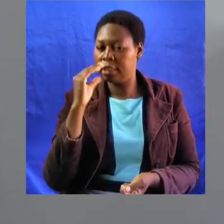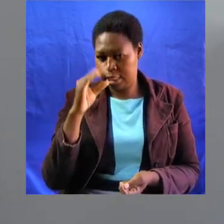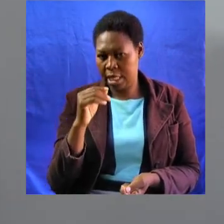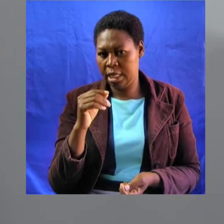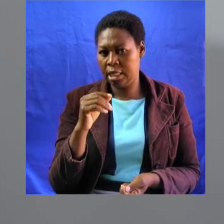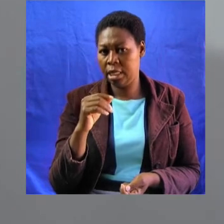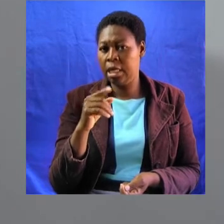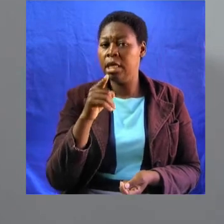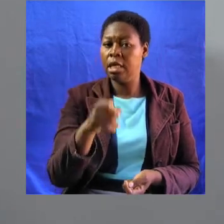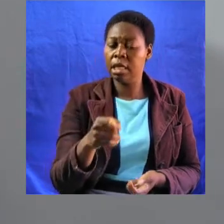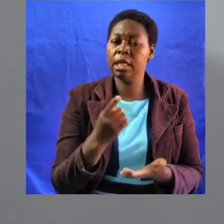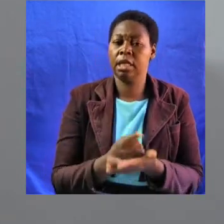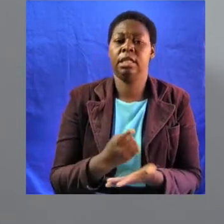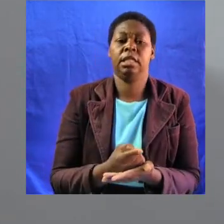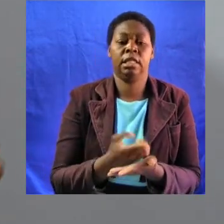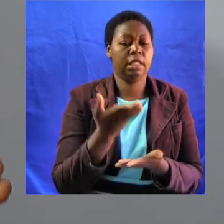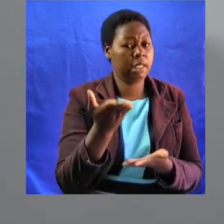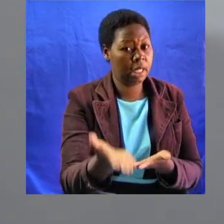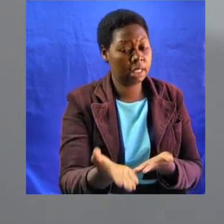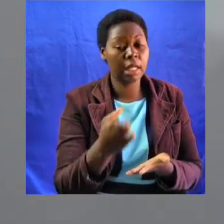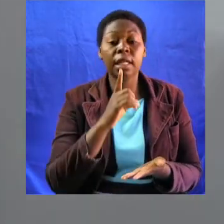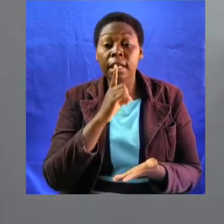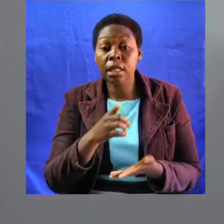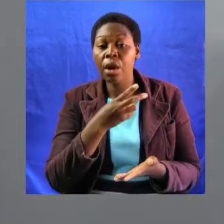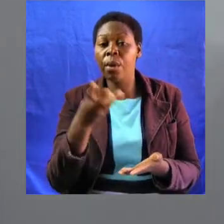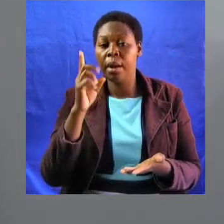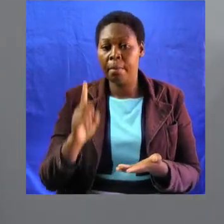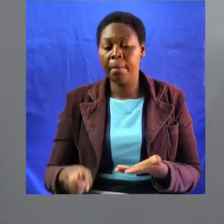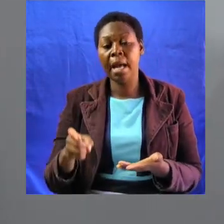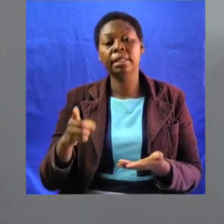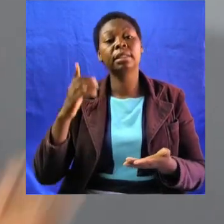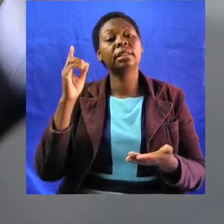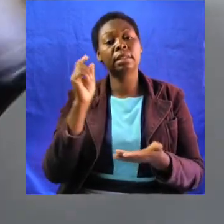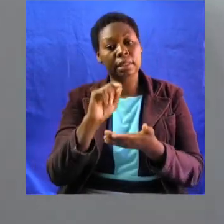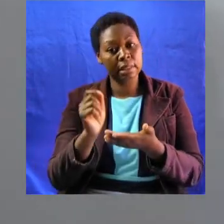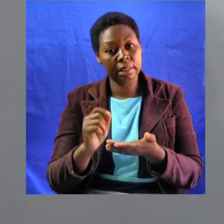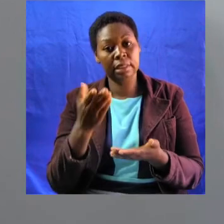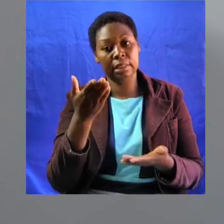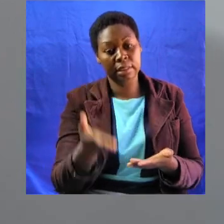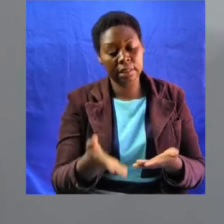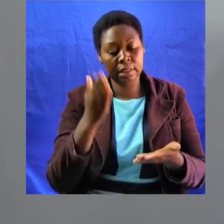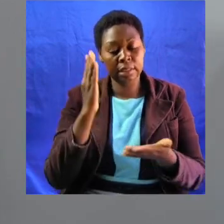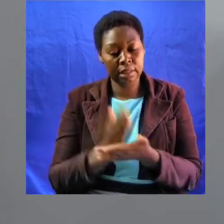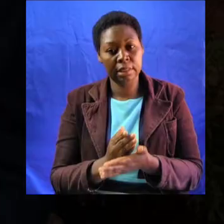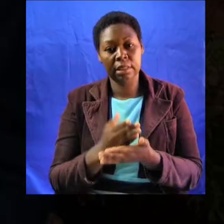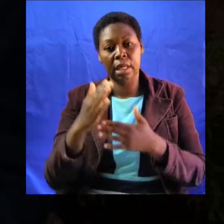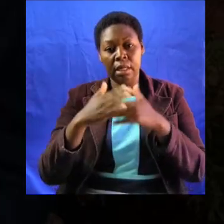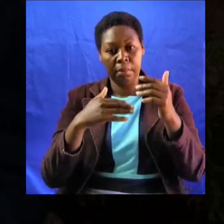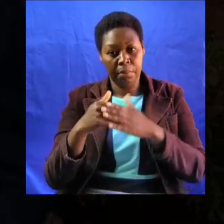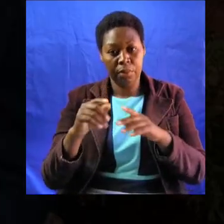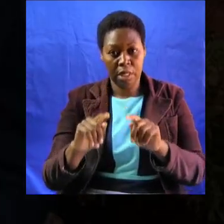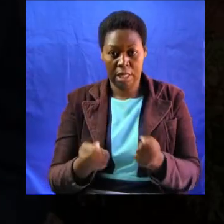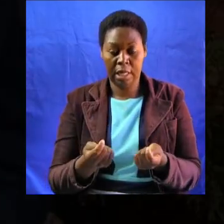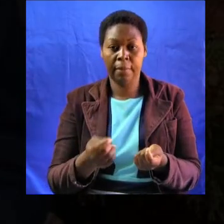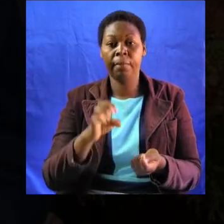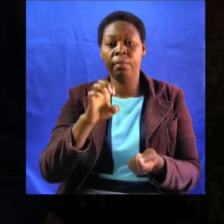ikoko. Mutiudze kuti ndozvazvaive here, because vaiziva kuti mitemo yeChimedho peji haichinjwe. Ezra 6:1-3.